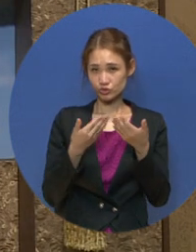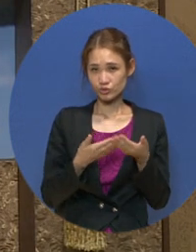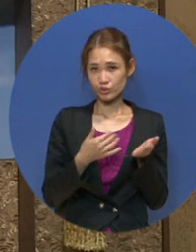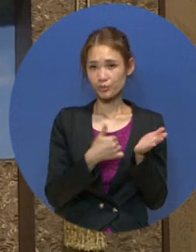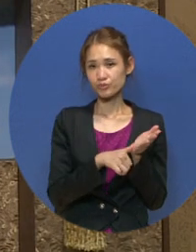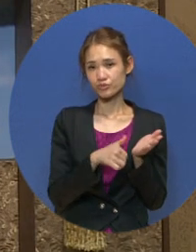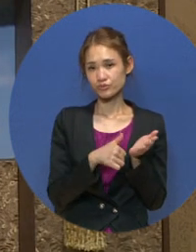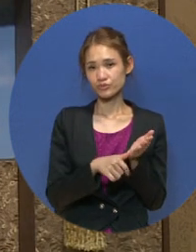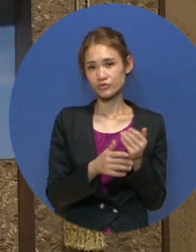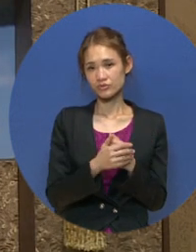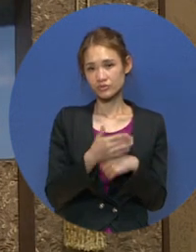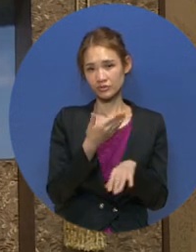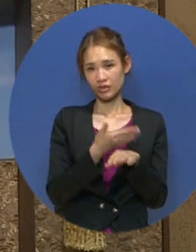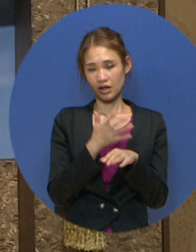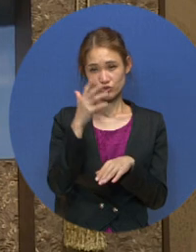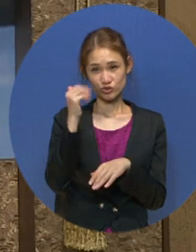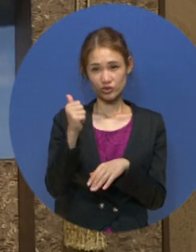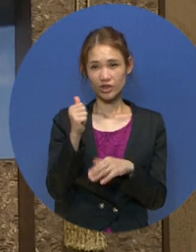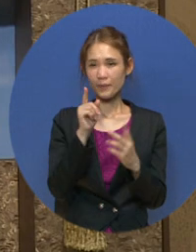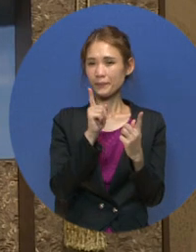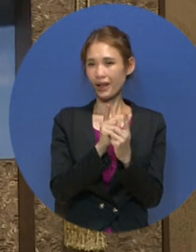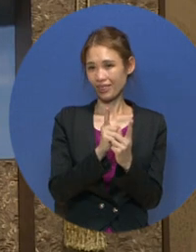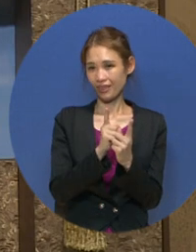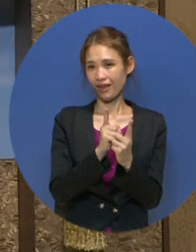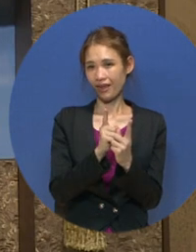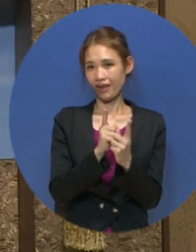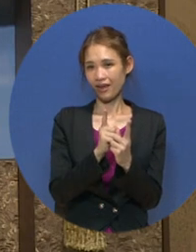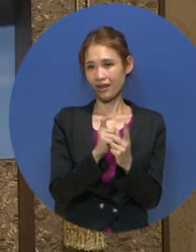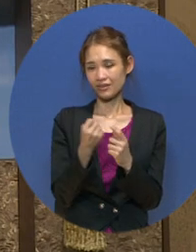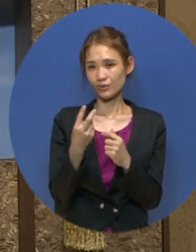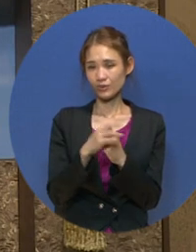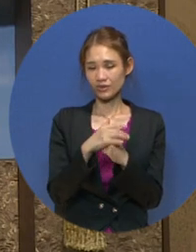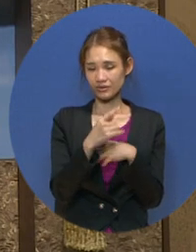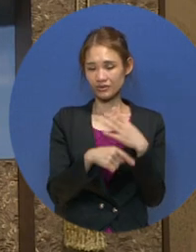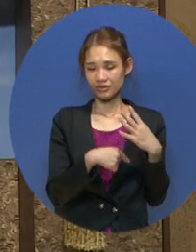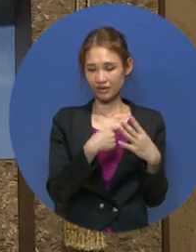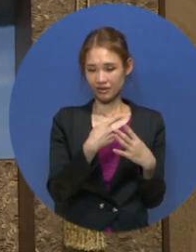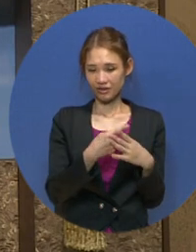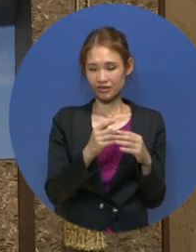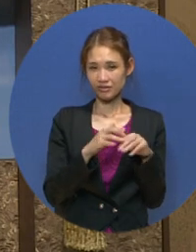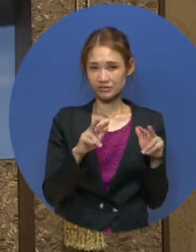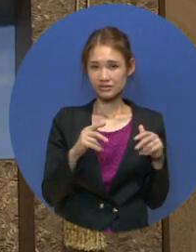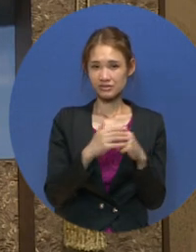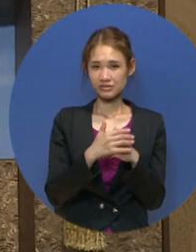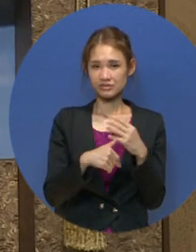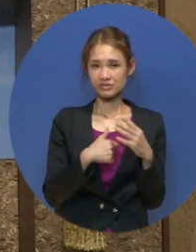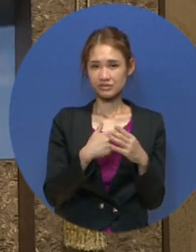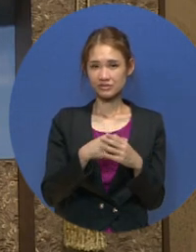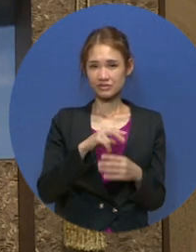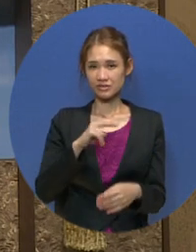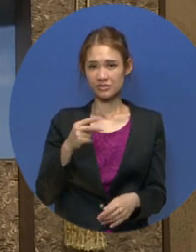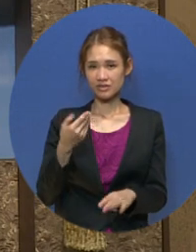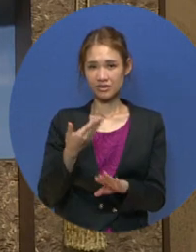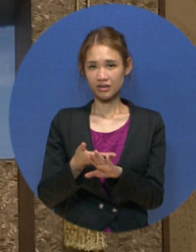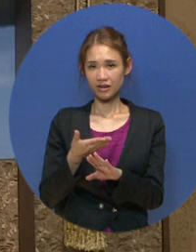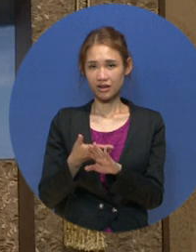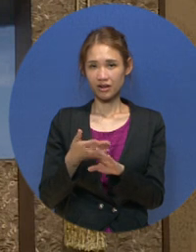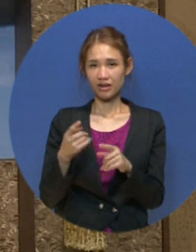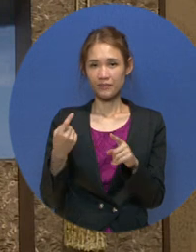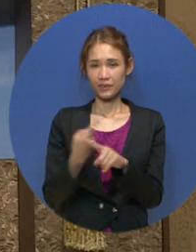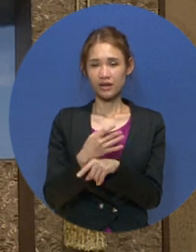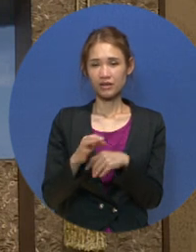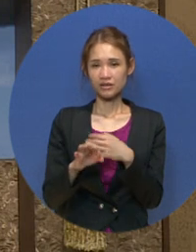물건이 다른 주인을 만나기도 하고요. 또 계절이 만약에 지금 계절이 아닐 경우에는 예. 1년이 걸리기도